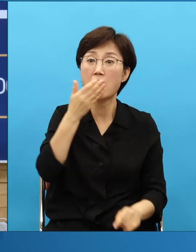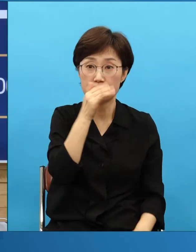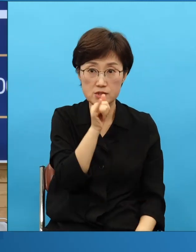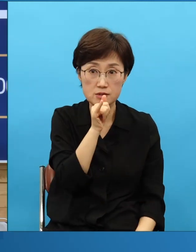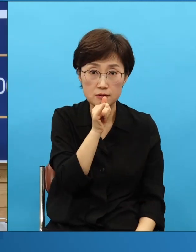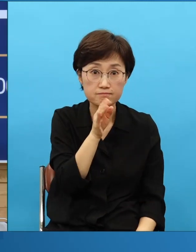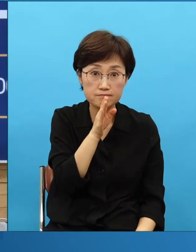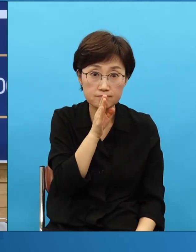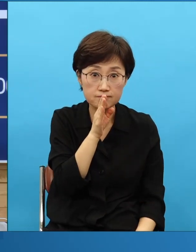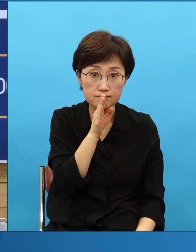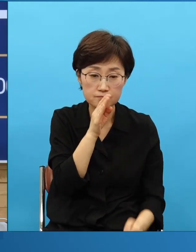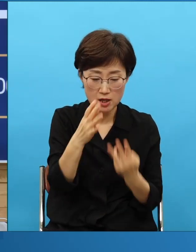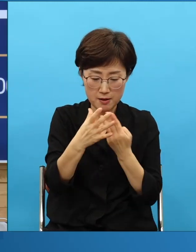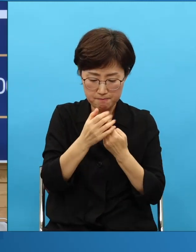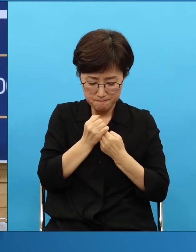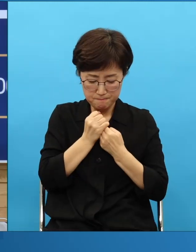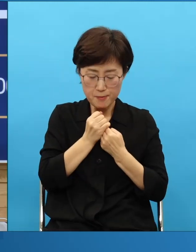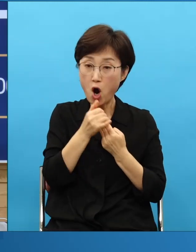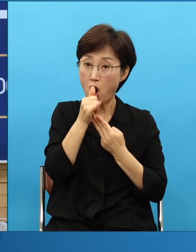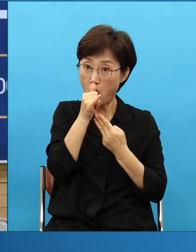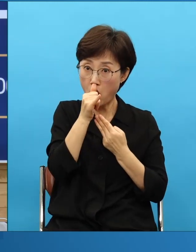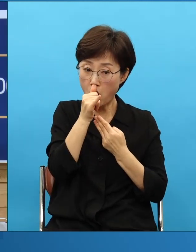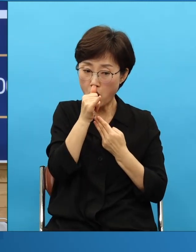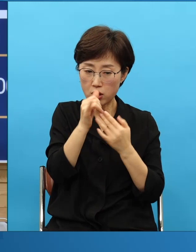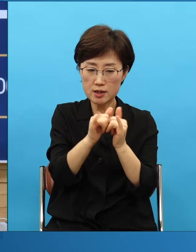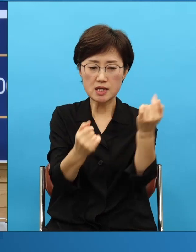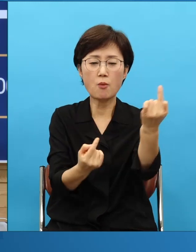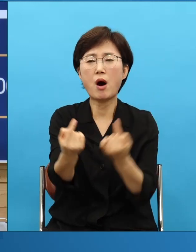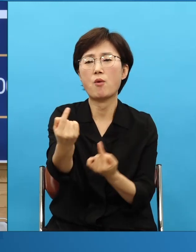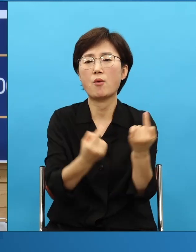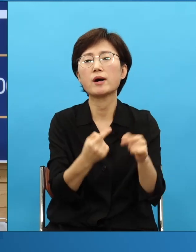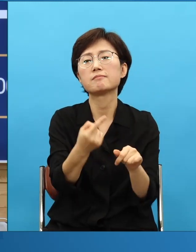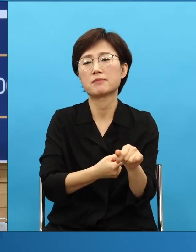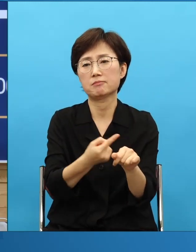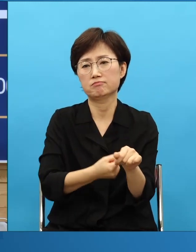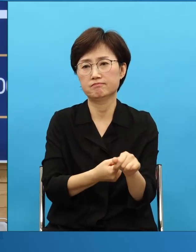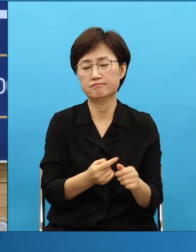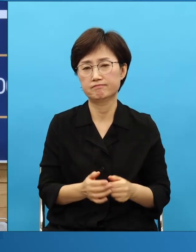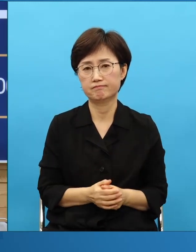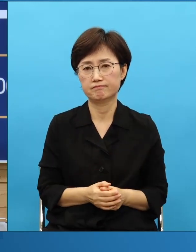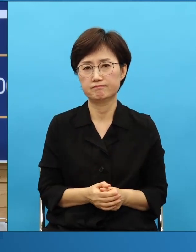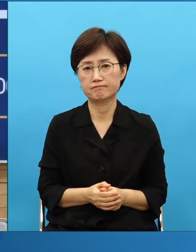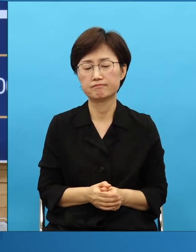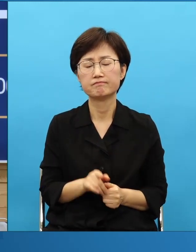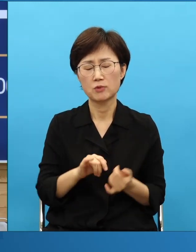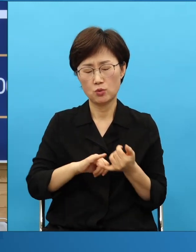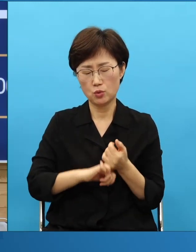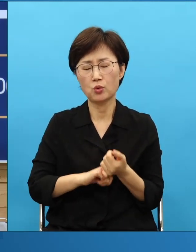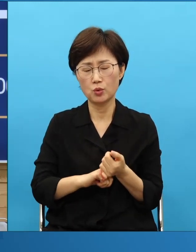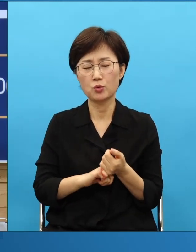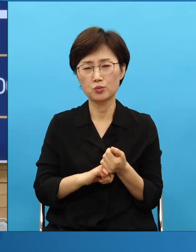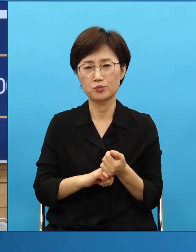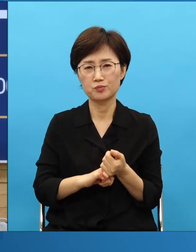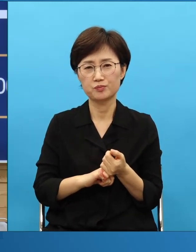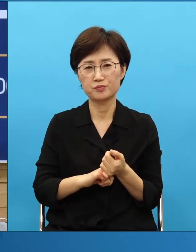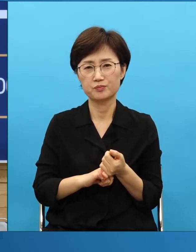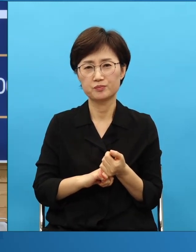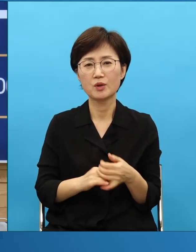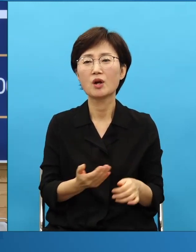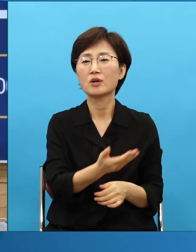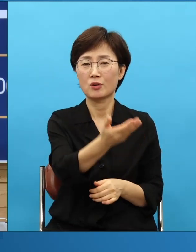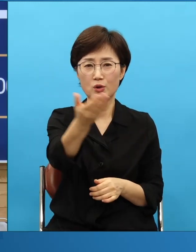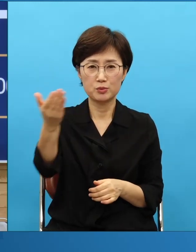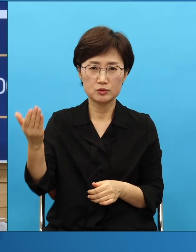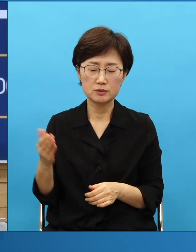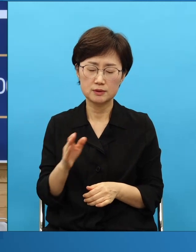수밖에 없도록 만들어요. Make it to the point where people have no choice but to come to us. 이게 답입니다. This is the answer. 여러분이